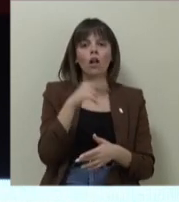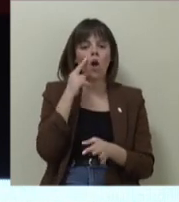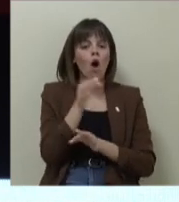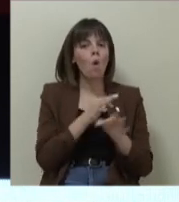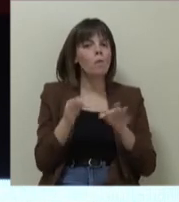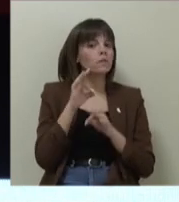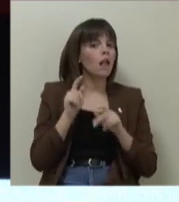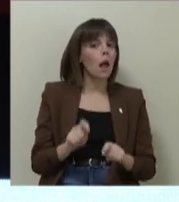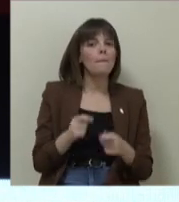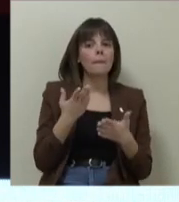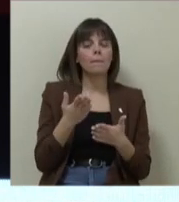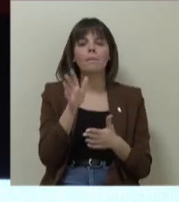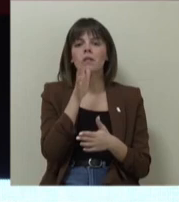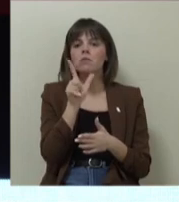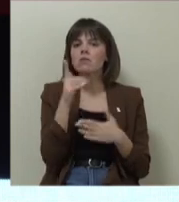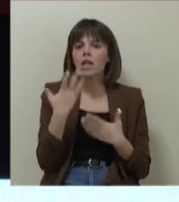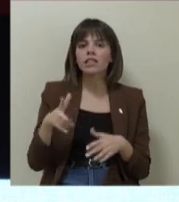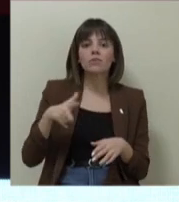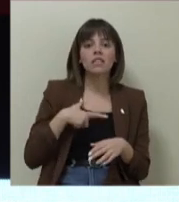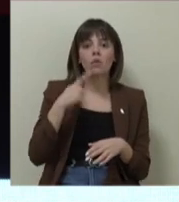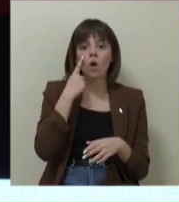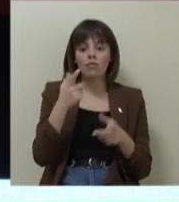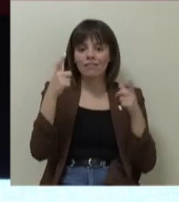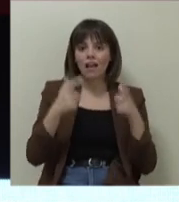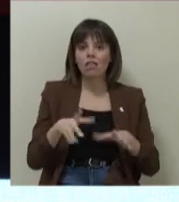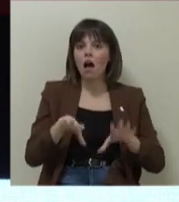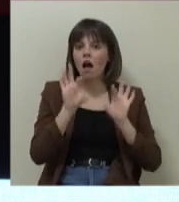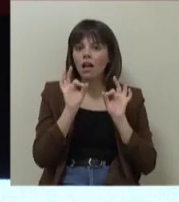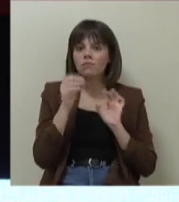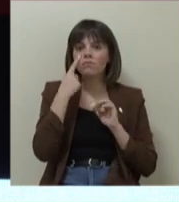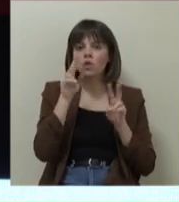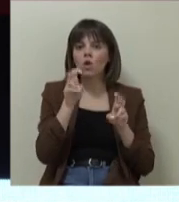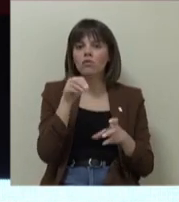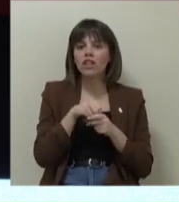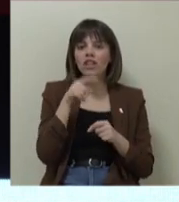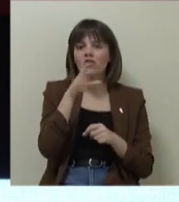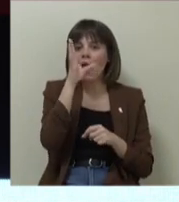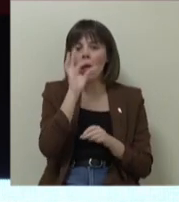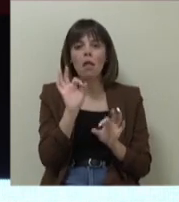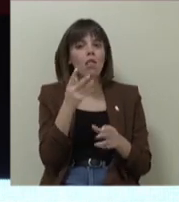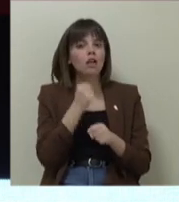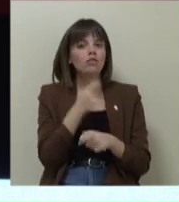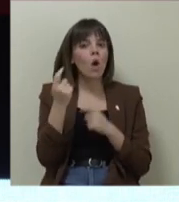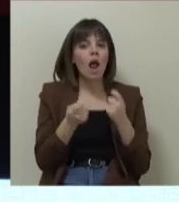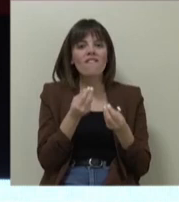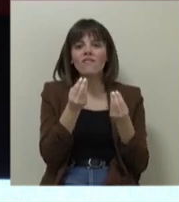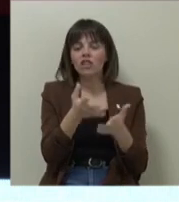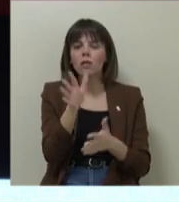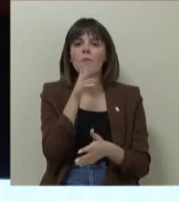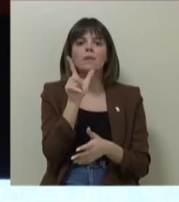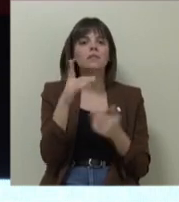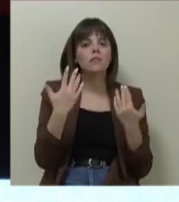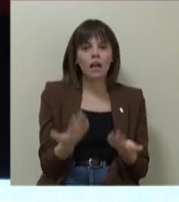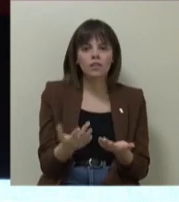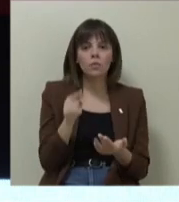organize edebilmeli. İzmir'i kente hazırlama noktasında kime ne görev vereceklerini